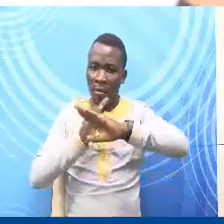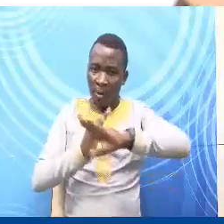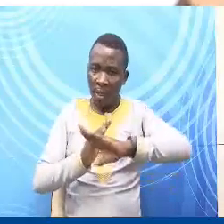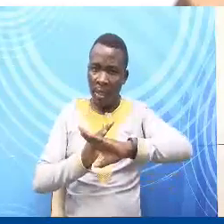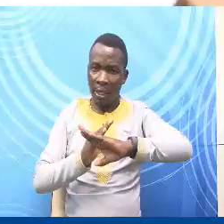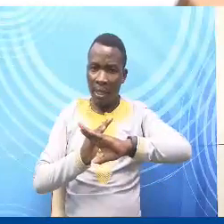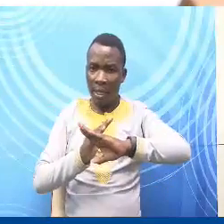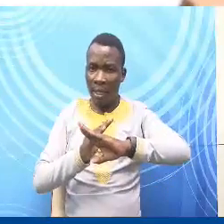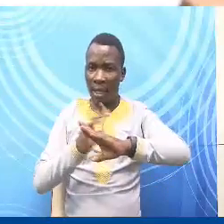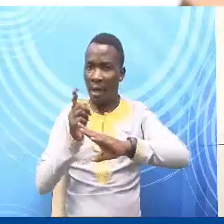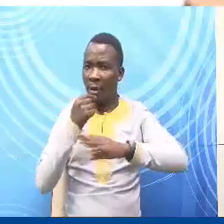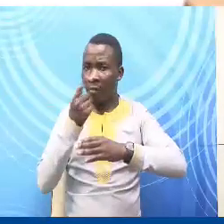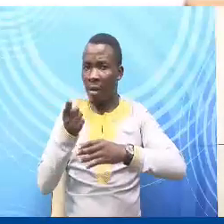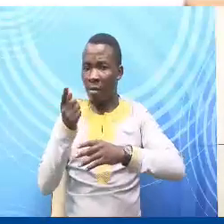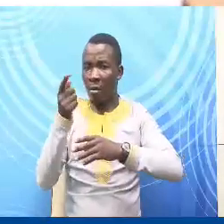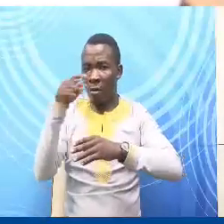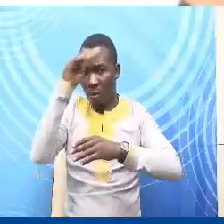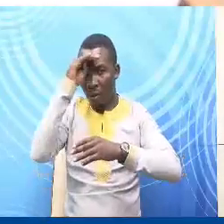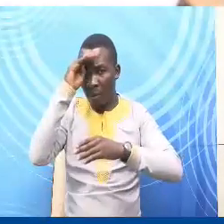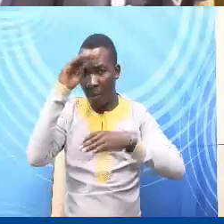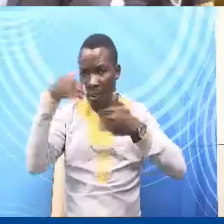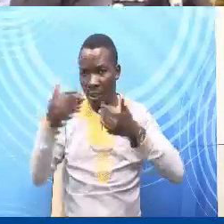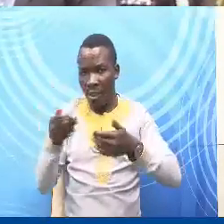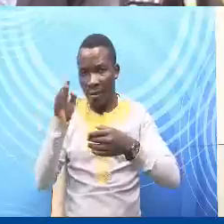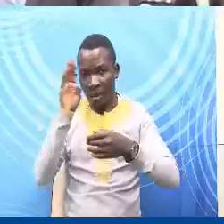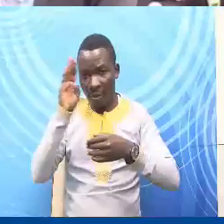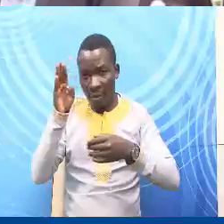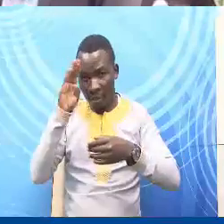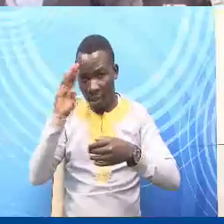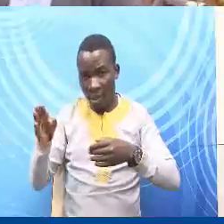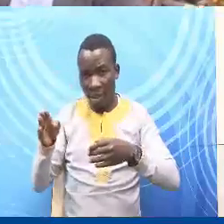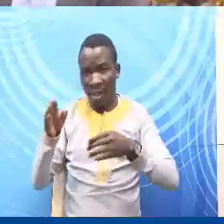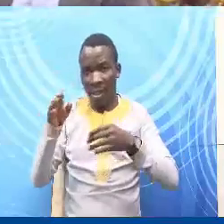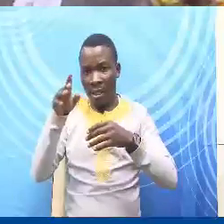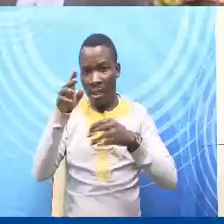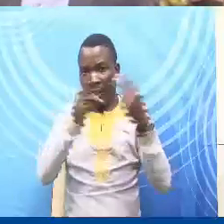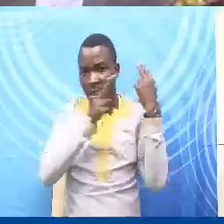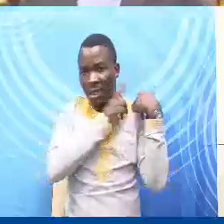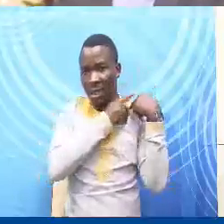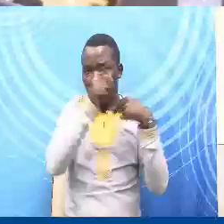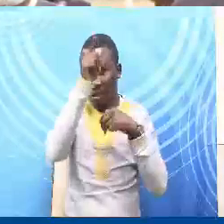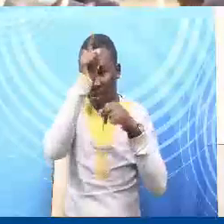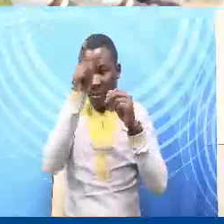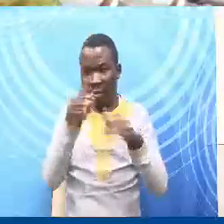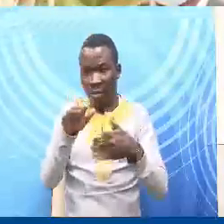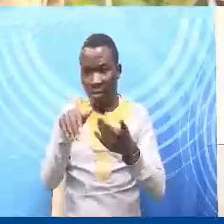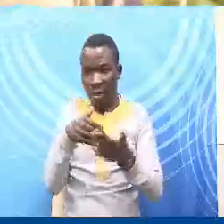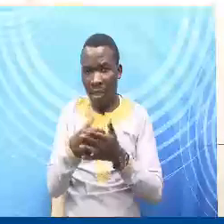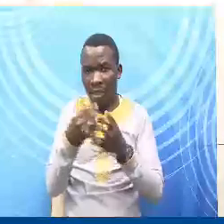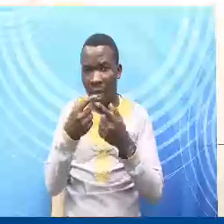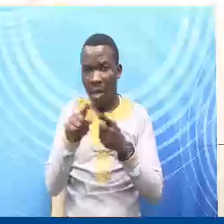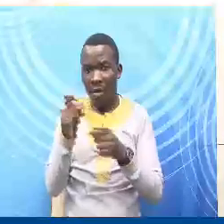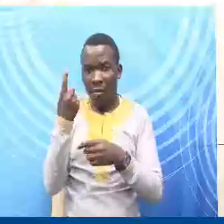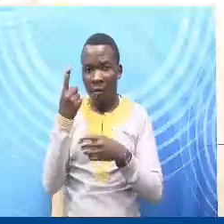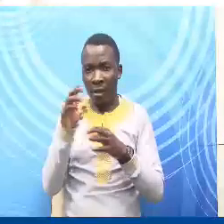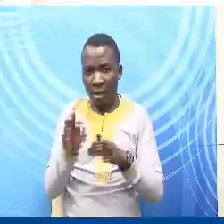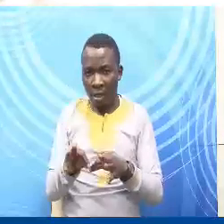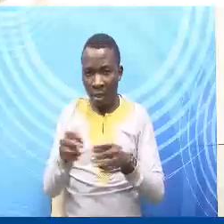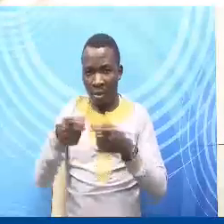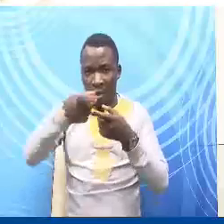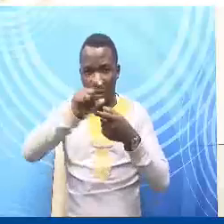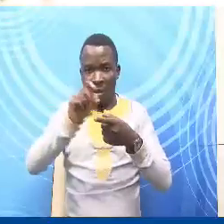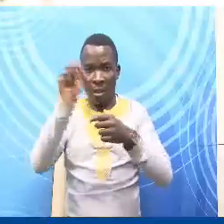ngo ni umupolisi n'umusirikare n'ushinzwe umutekano gusa n'inshinga n'umuturage wese ariko urumva ko hariho ikiyongeraho hariho